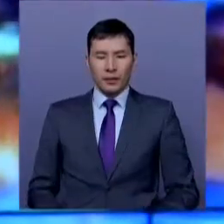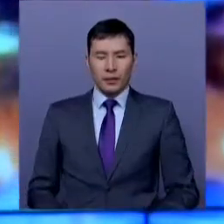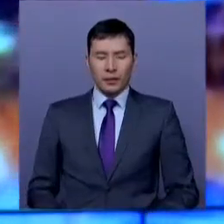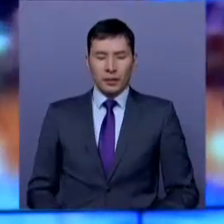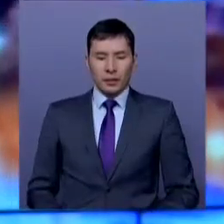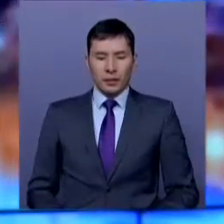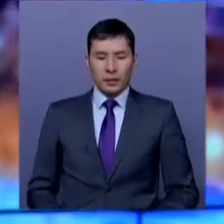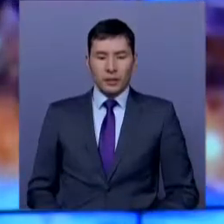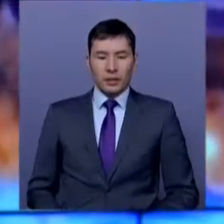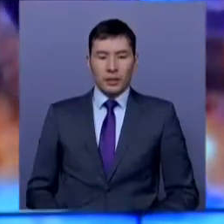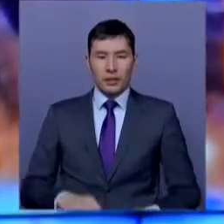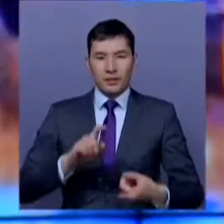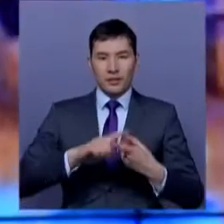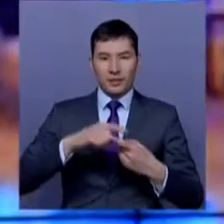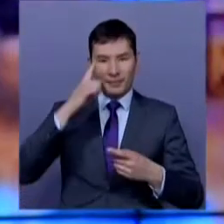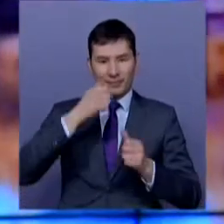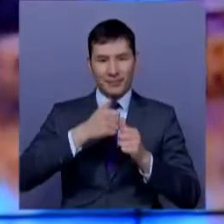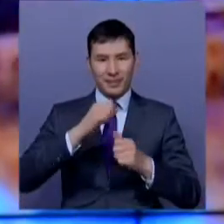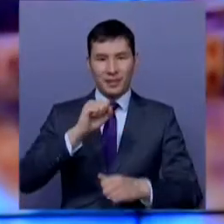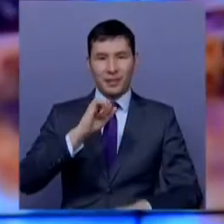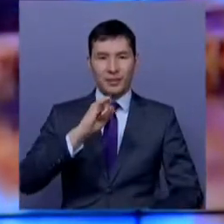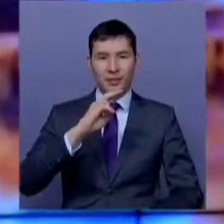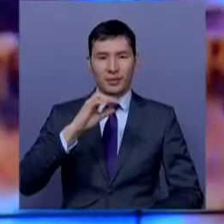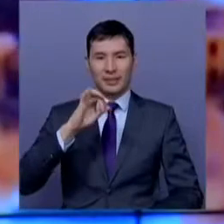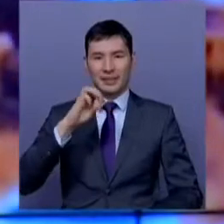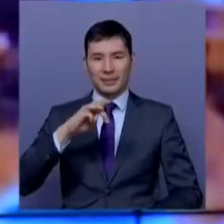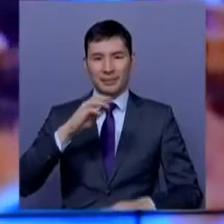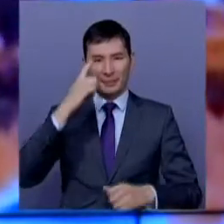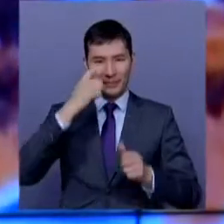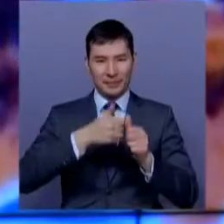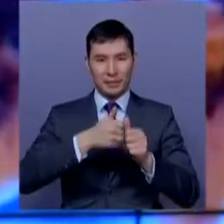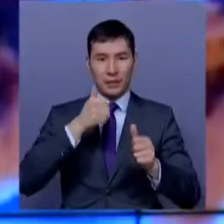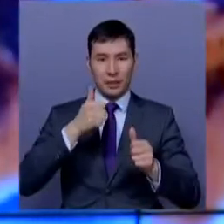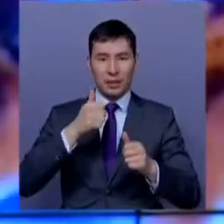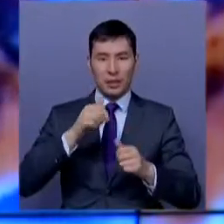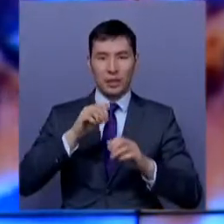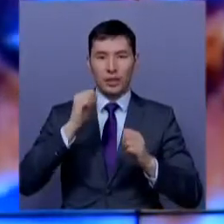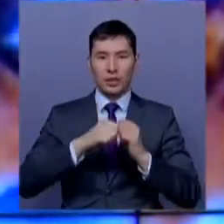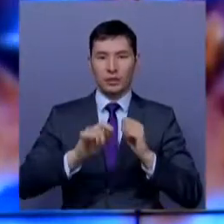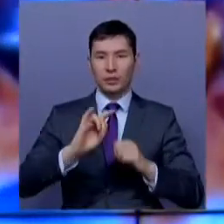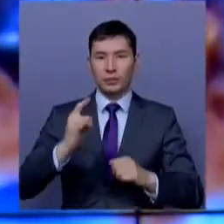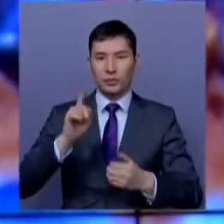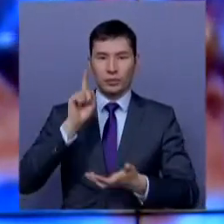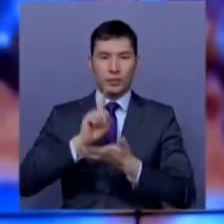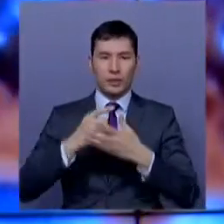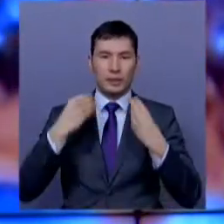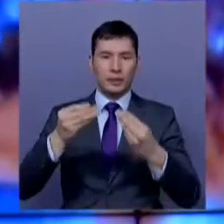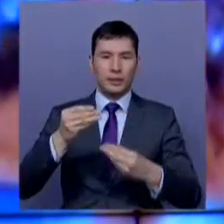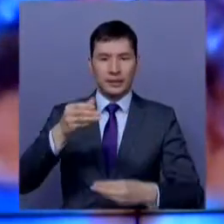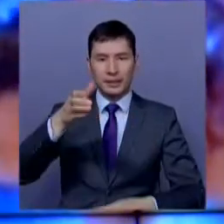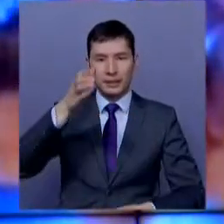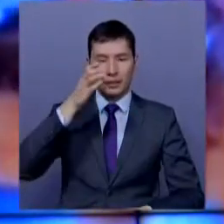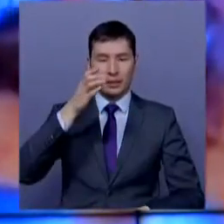Жалғастырамыз. Аутизмге шалдыққан әрбір бала білім алуға құқылы. Өкінішке қарай елімізде осындай сырқатқа ұшырағандар саны